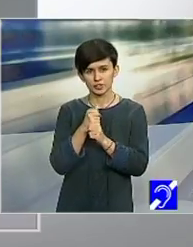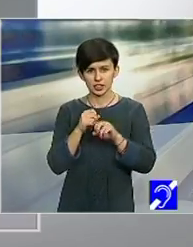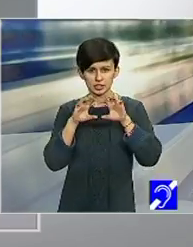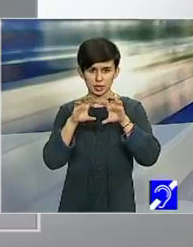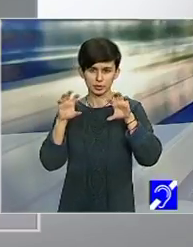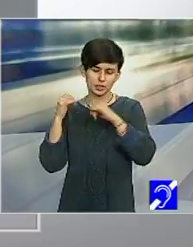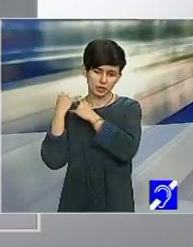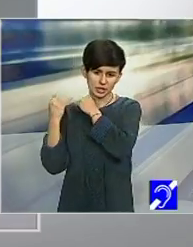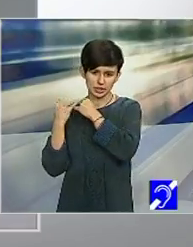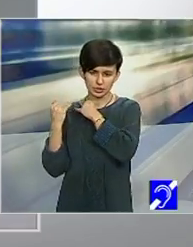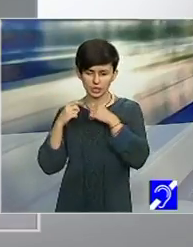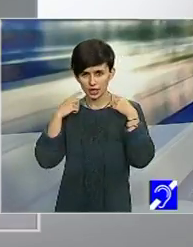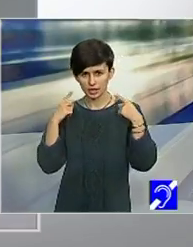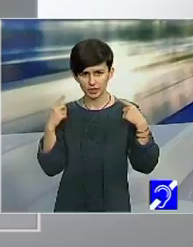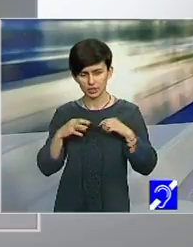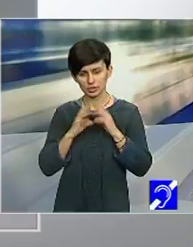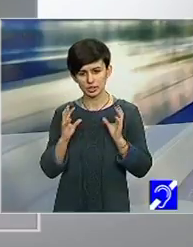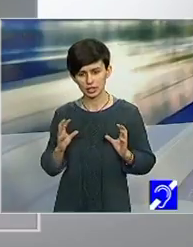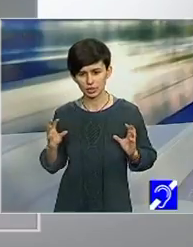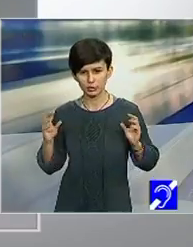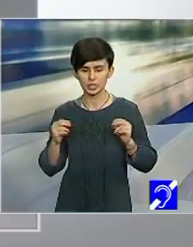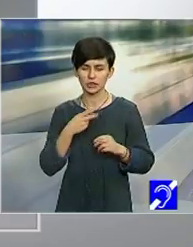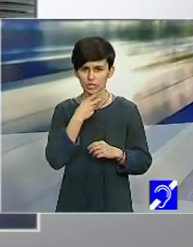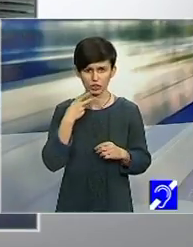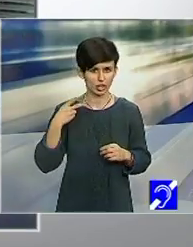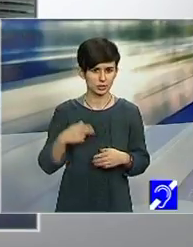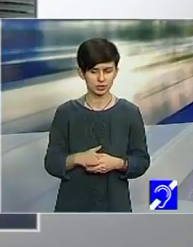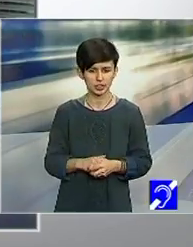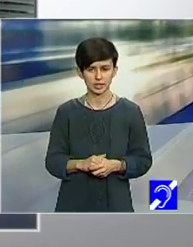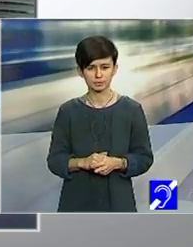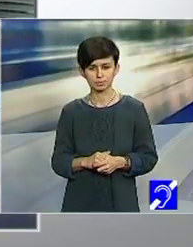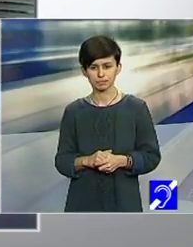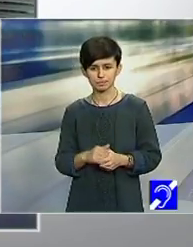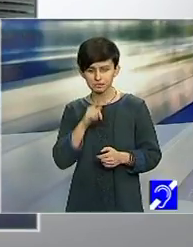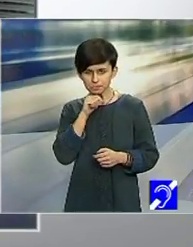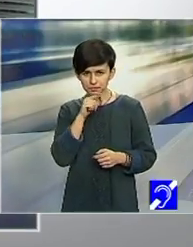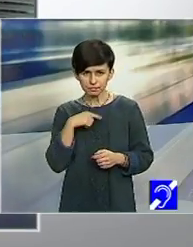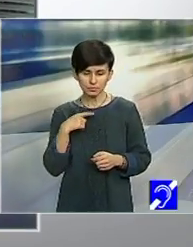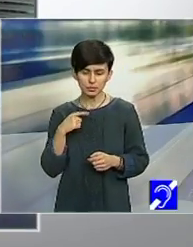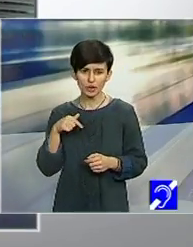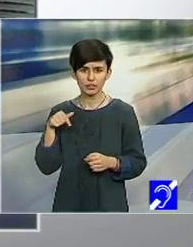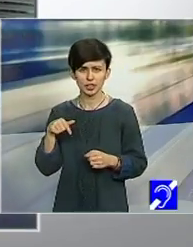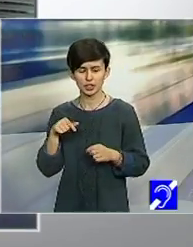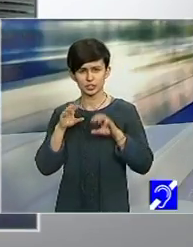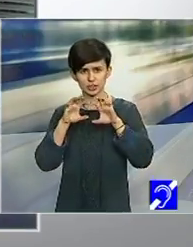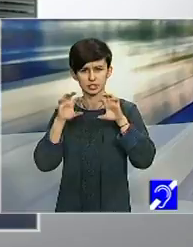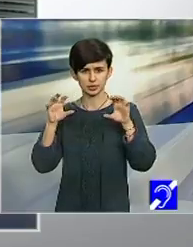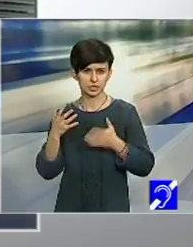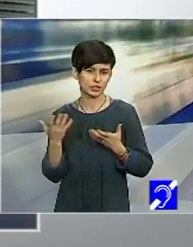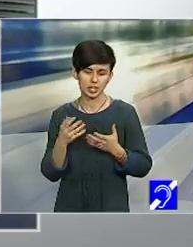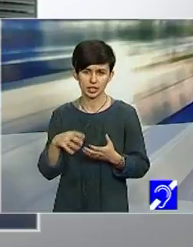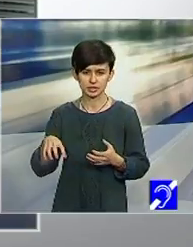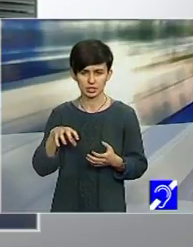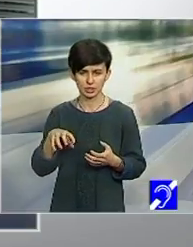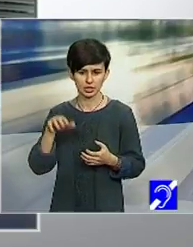Muzeul de Istorie a Evreilor din România și a Holocaustului. Unde anume va fi mai exact poziționat acest muzeu? Care este locația